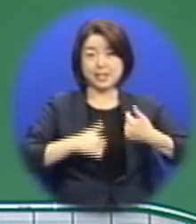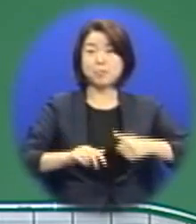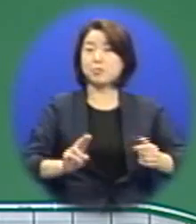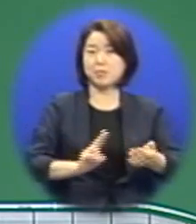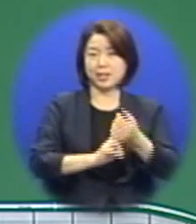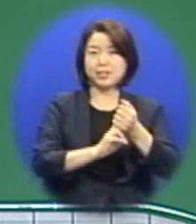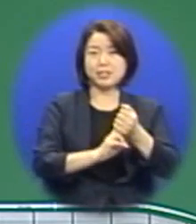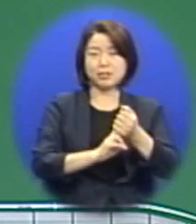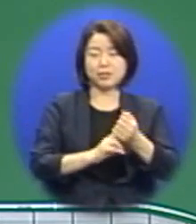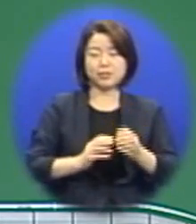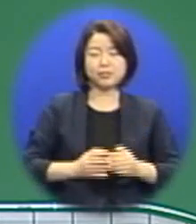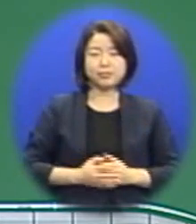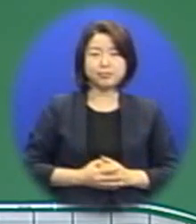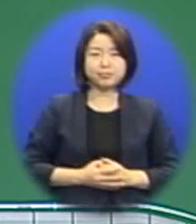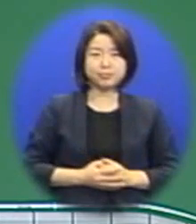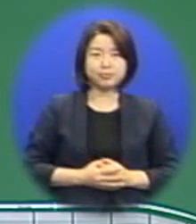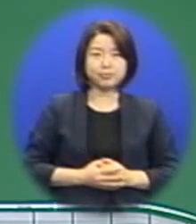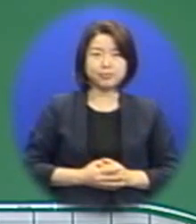말입니다.